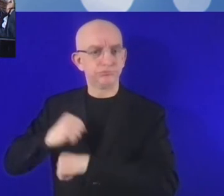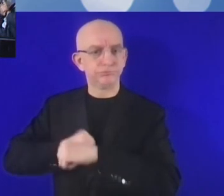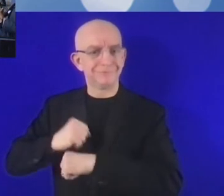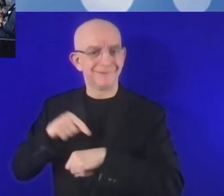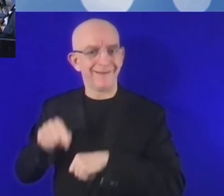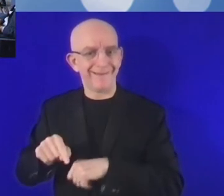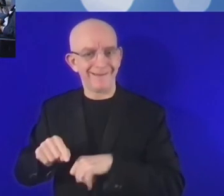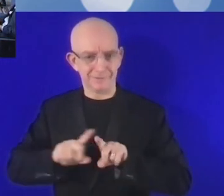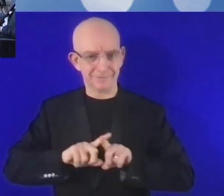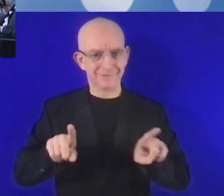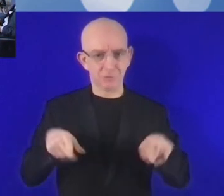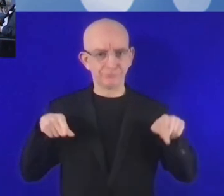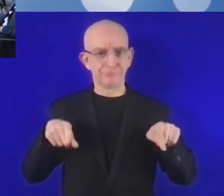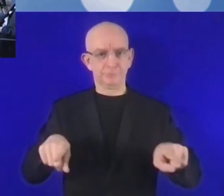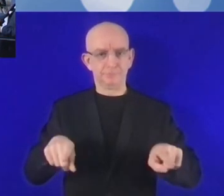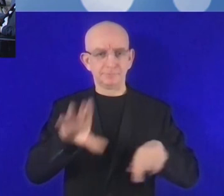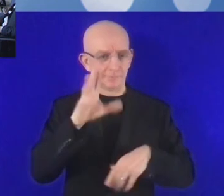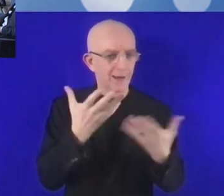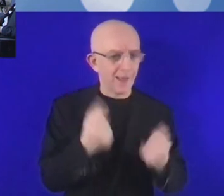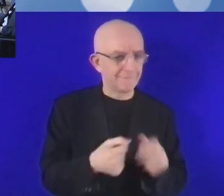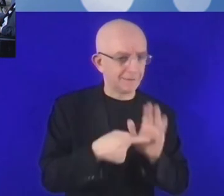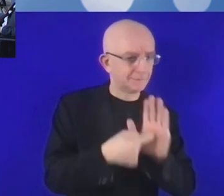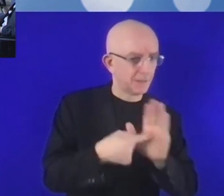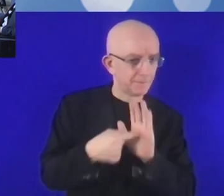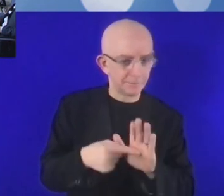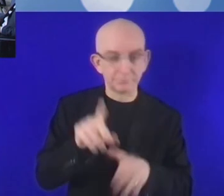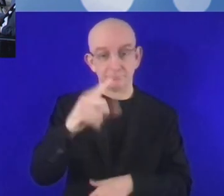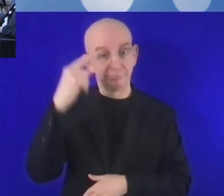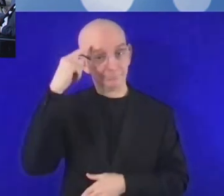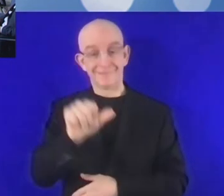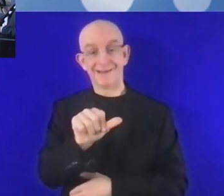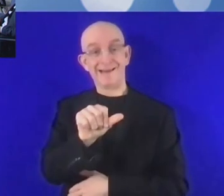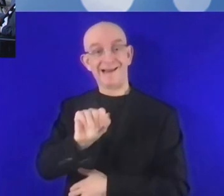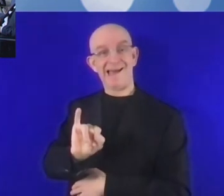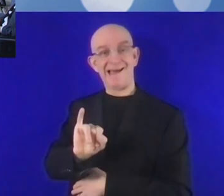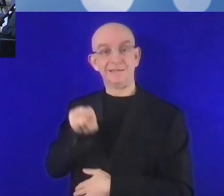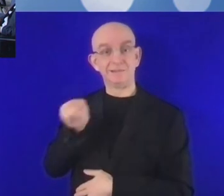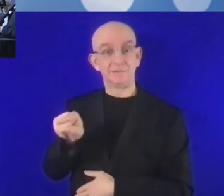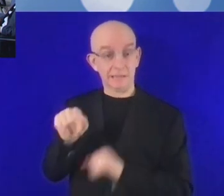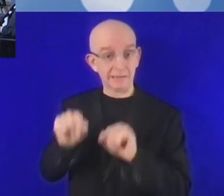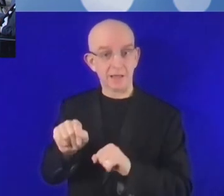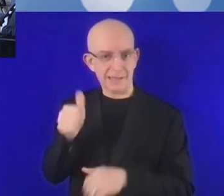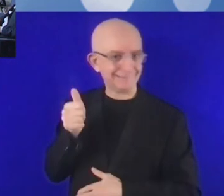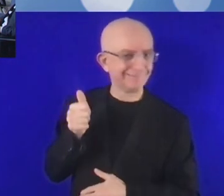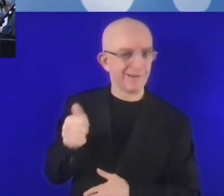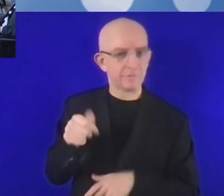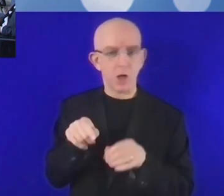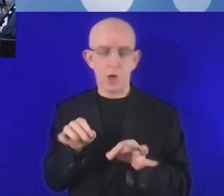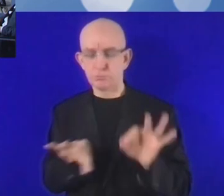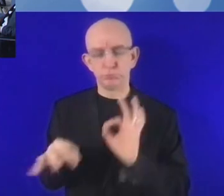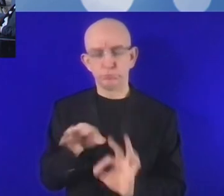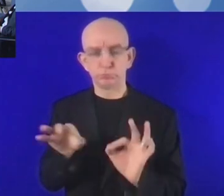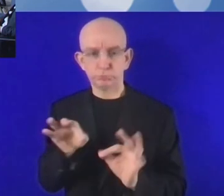Давайте подумаем об искусственном интеллекте. Искусственный интеллект сможет в будущем, наверное, сочинять для